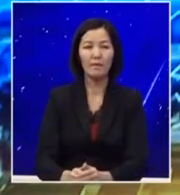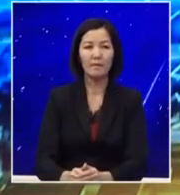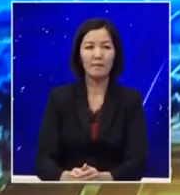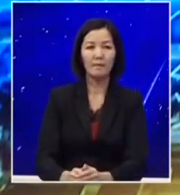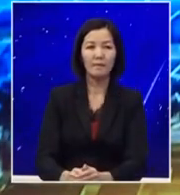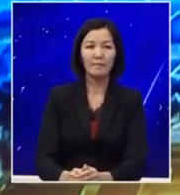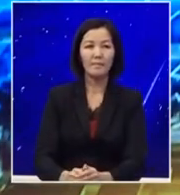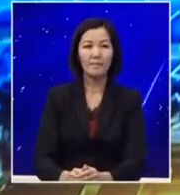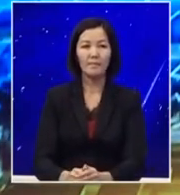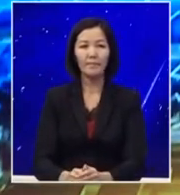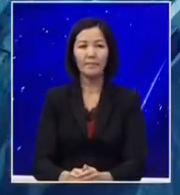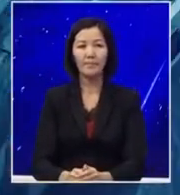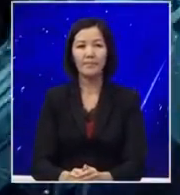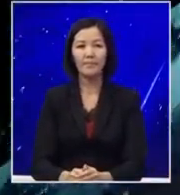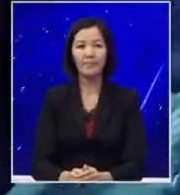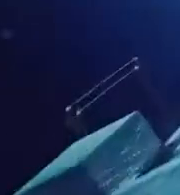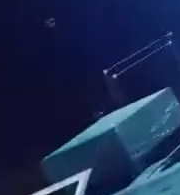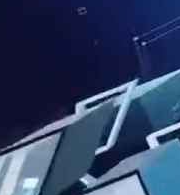марапатталды.